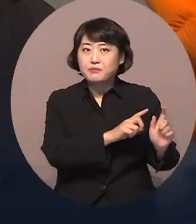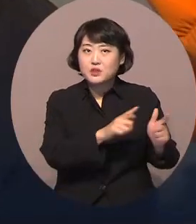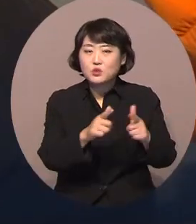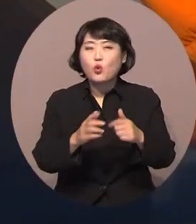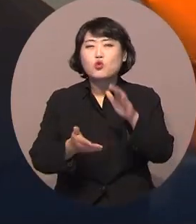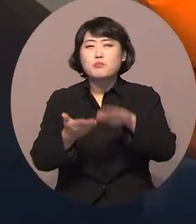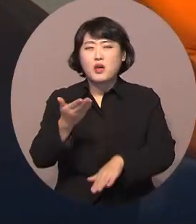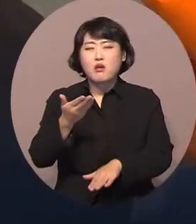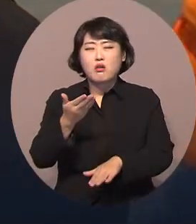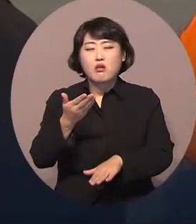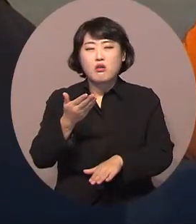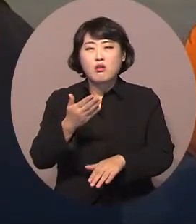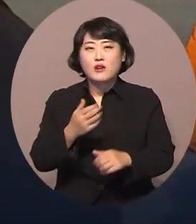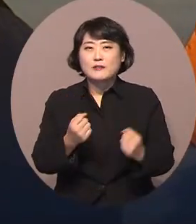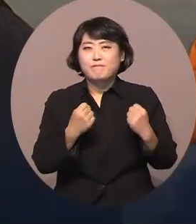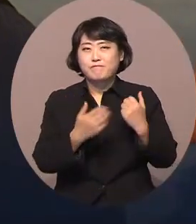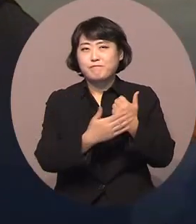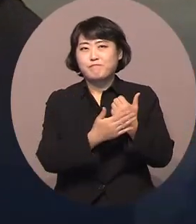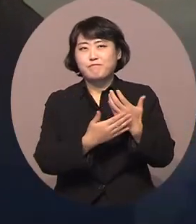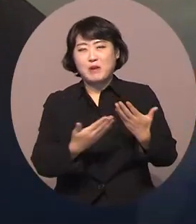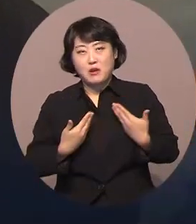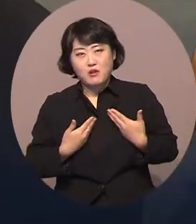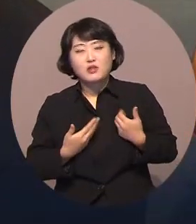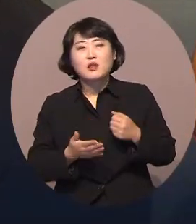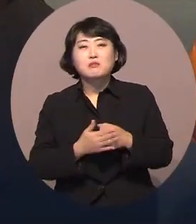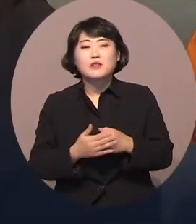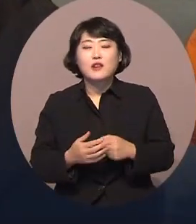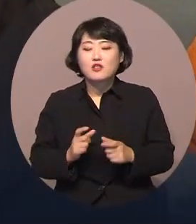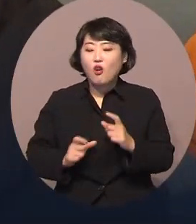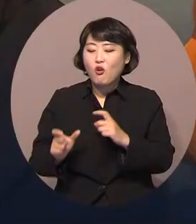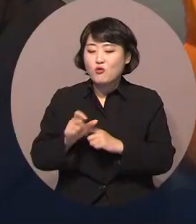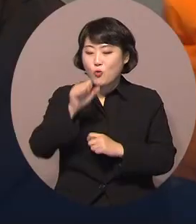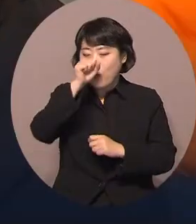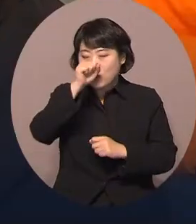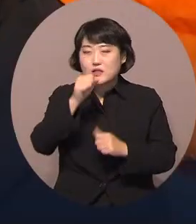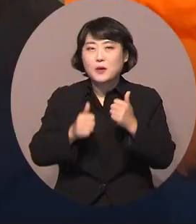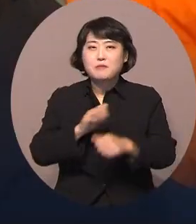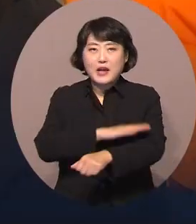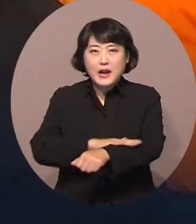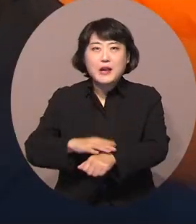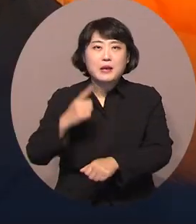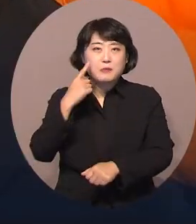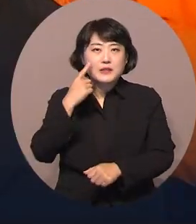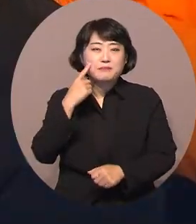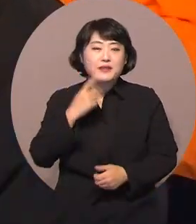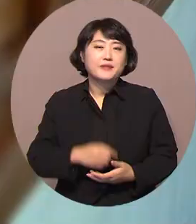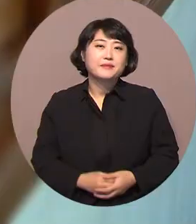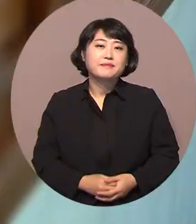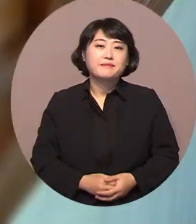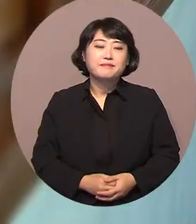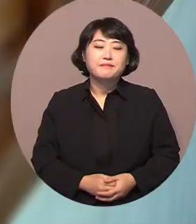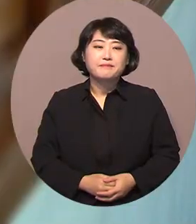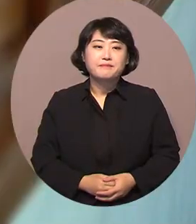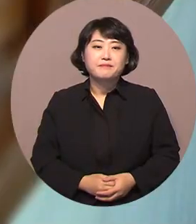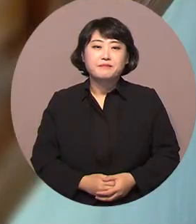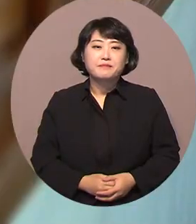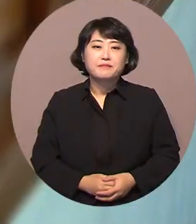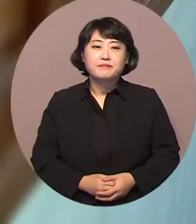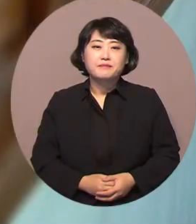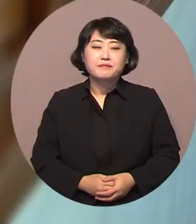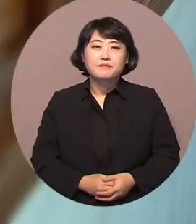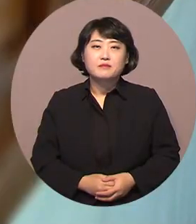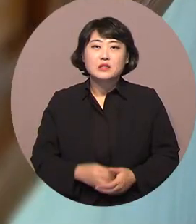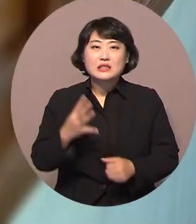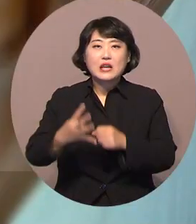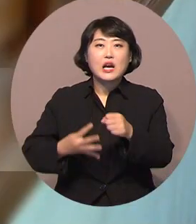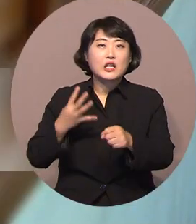후배들이 응원을 많이 해줘가지고 그 응원 힘입어서 최대한 좋은 결과 얻도록 노력하겠습니다. 이번 수능은